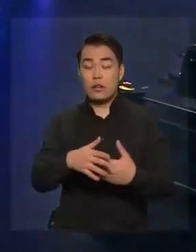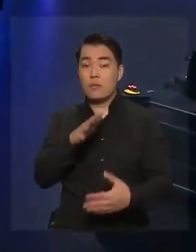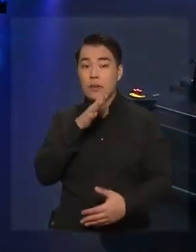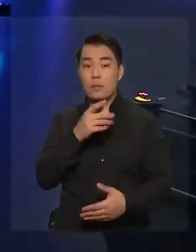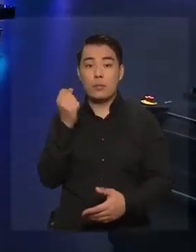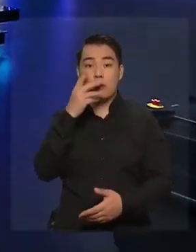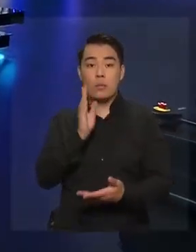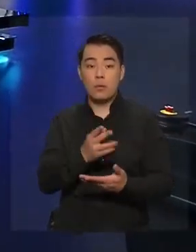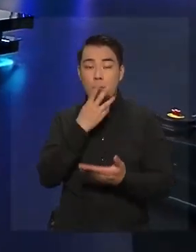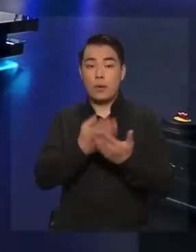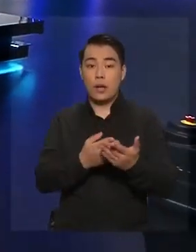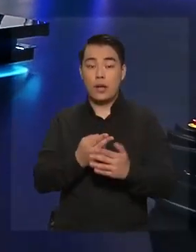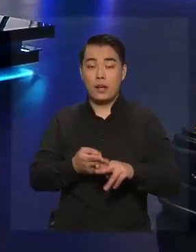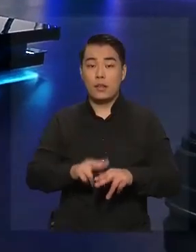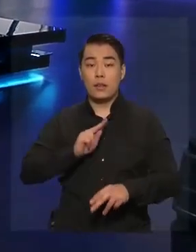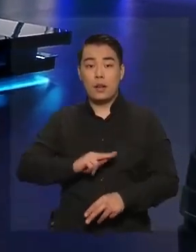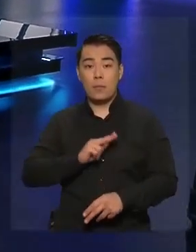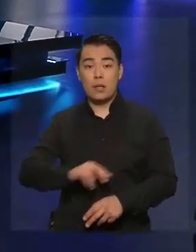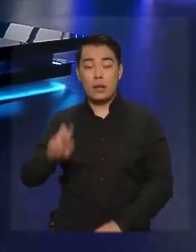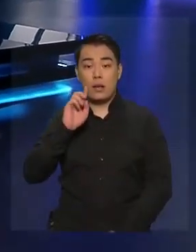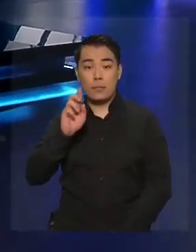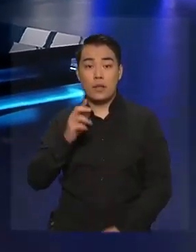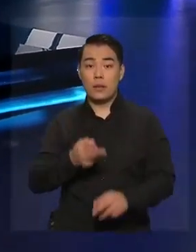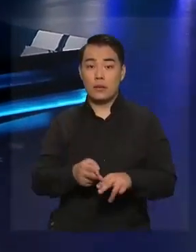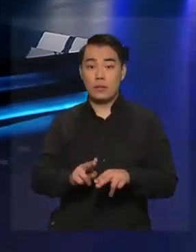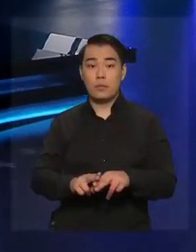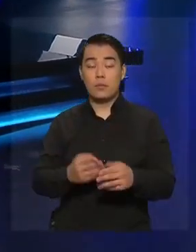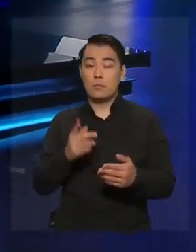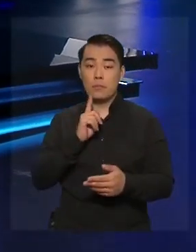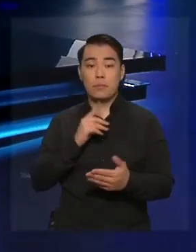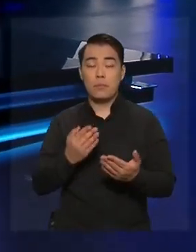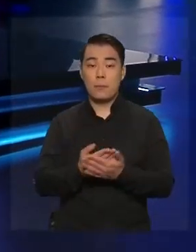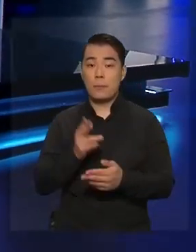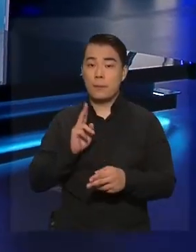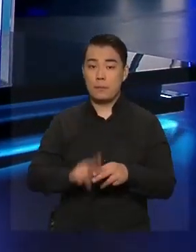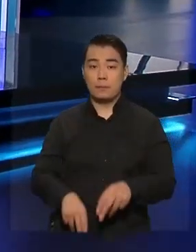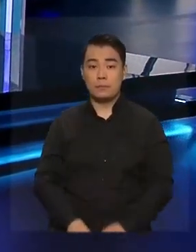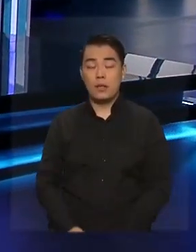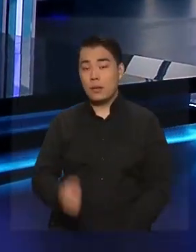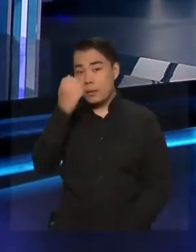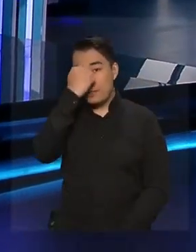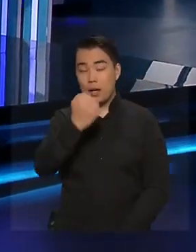мы узнаем результаты этой работы правительства. На спасибо. Этом у меня пока все. Да, спасибо, Тамерлан.